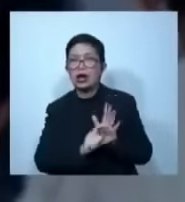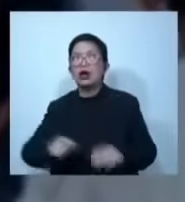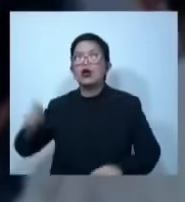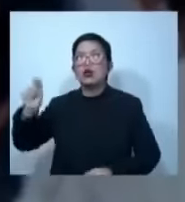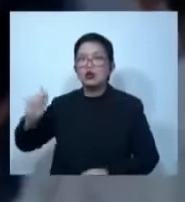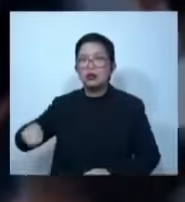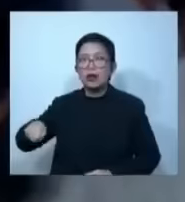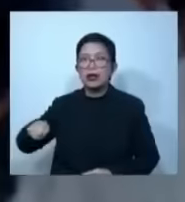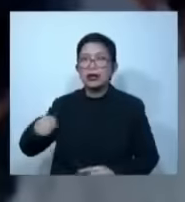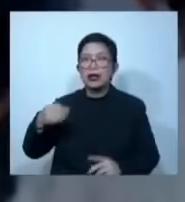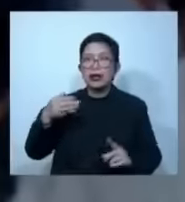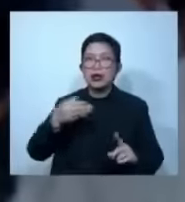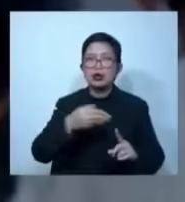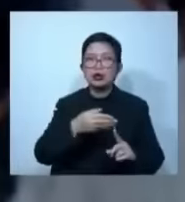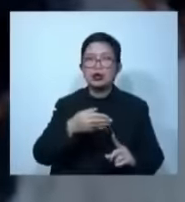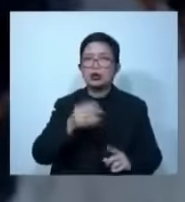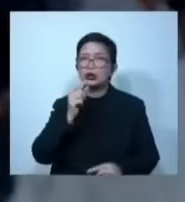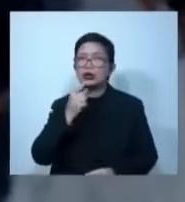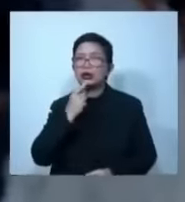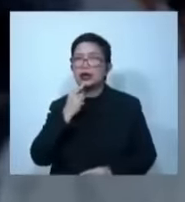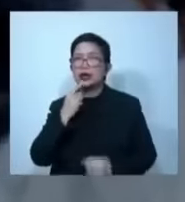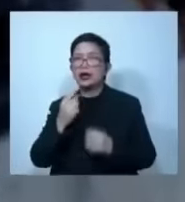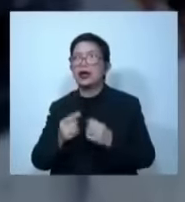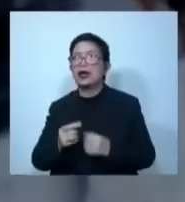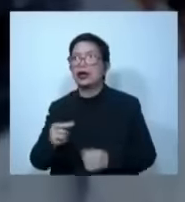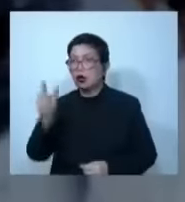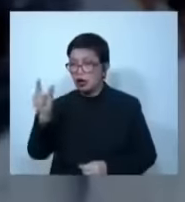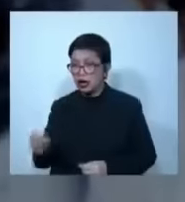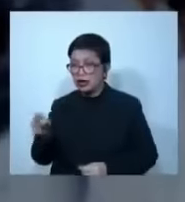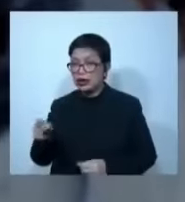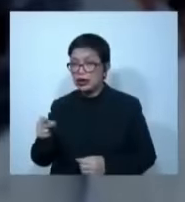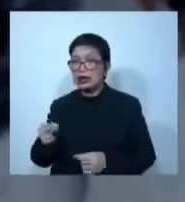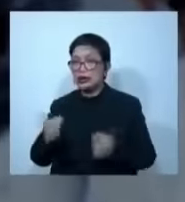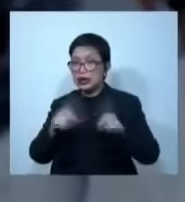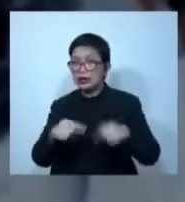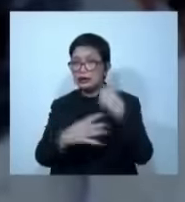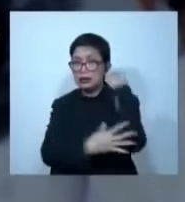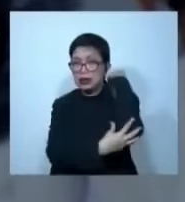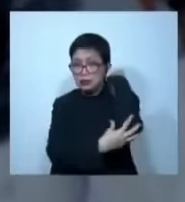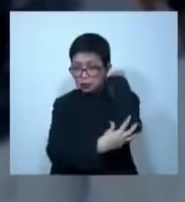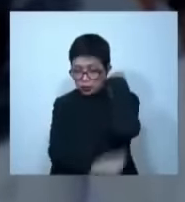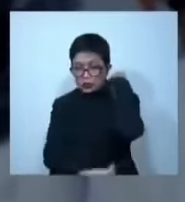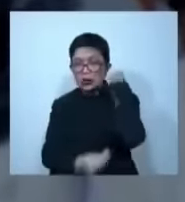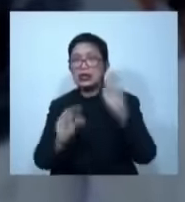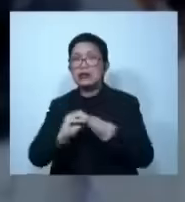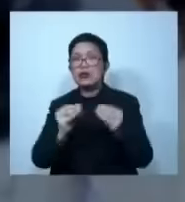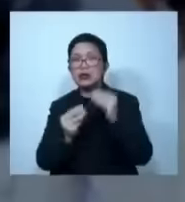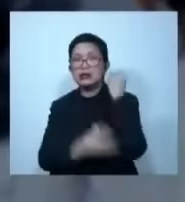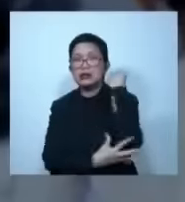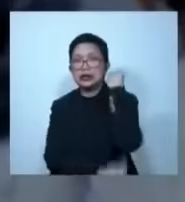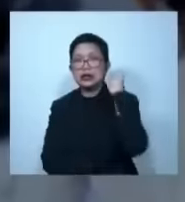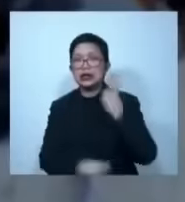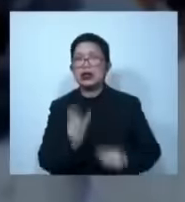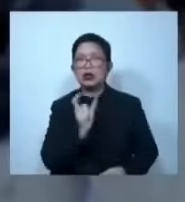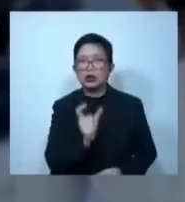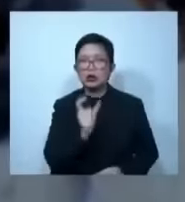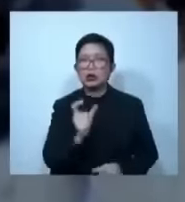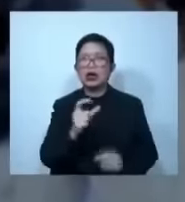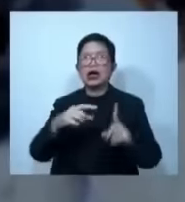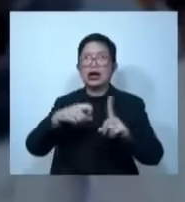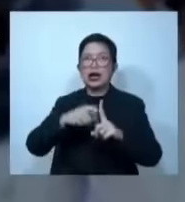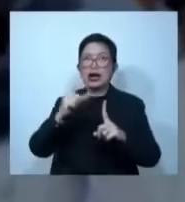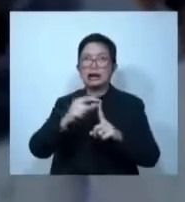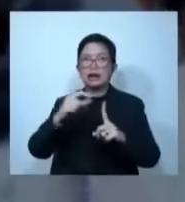mengikuti pemiskinan. Satu. Yang kedua, yang tidak kalah penting, undang-undang KPK harus